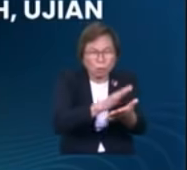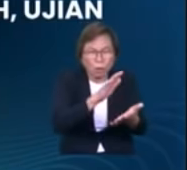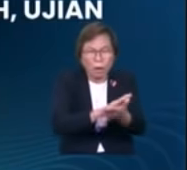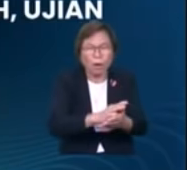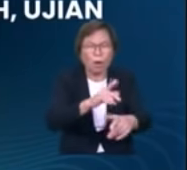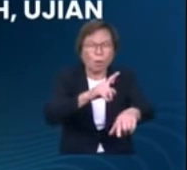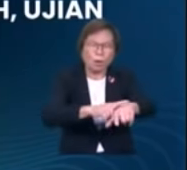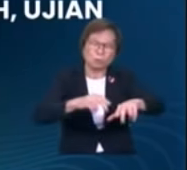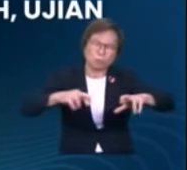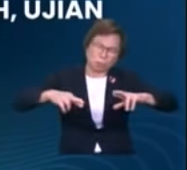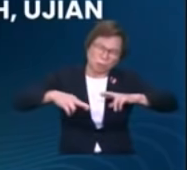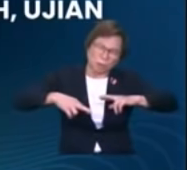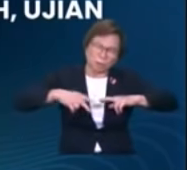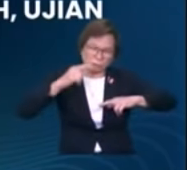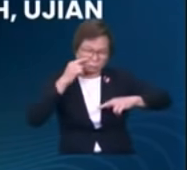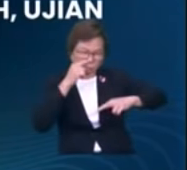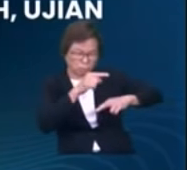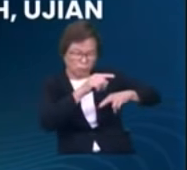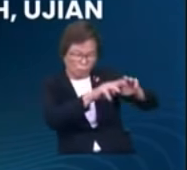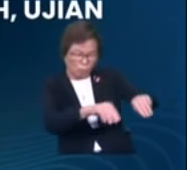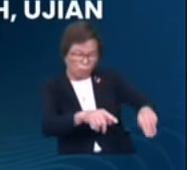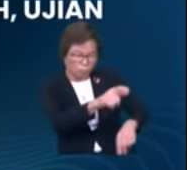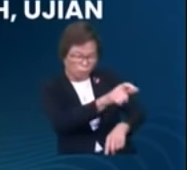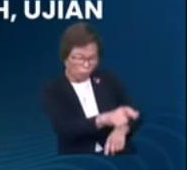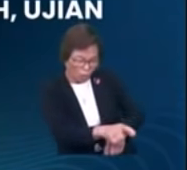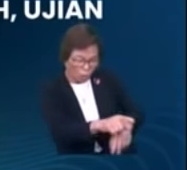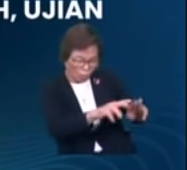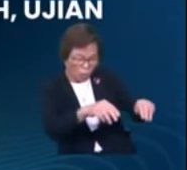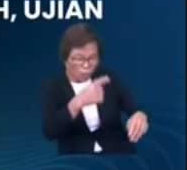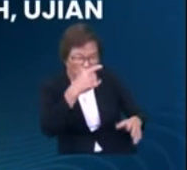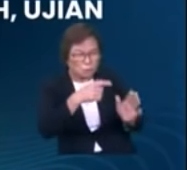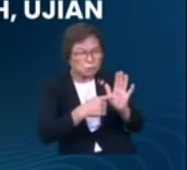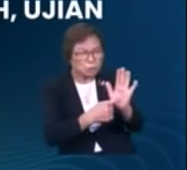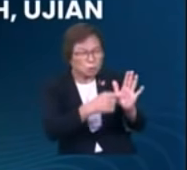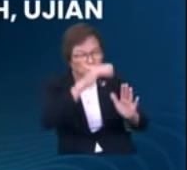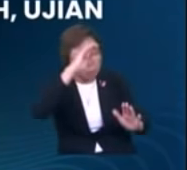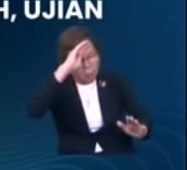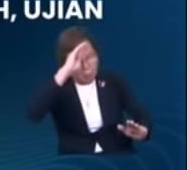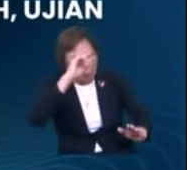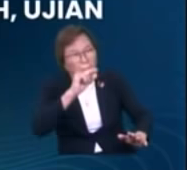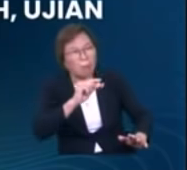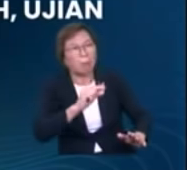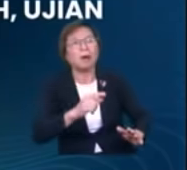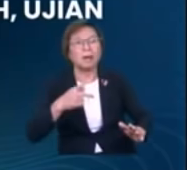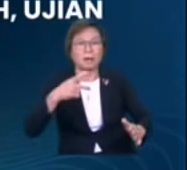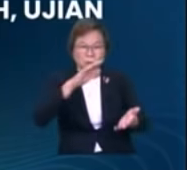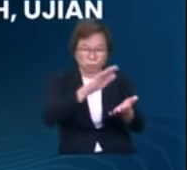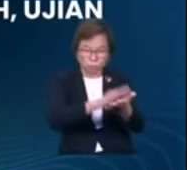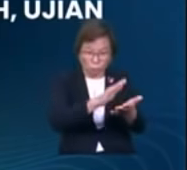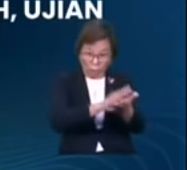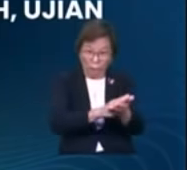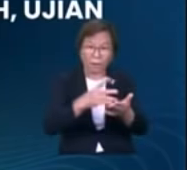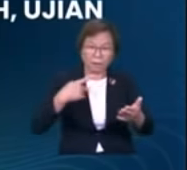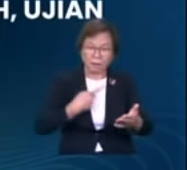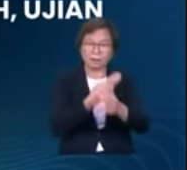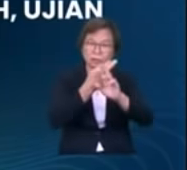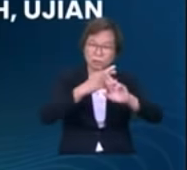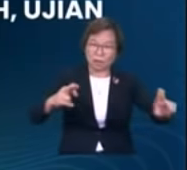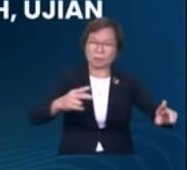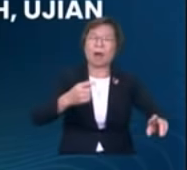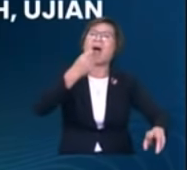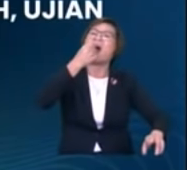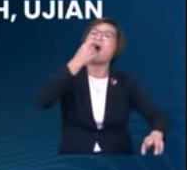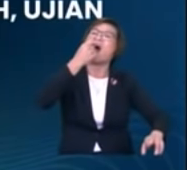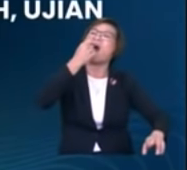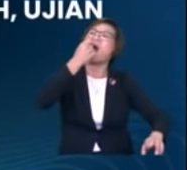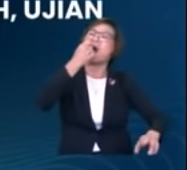mungkin waktu rehat nampaknya mode ini menunjukkan gejala tertentu make di sekolah kita akan sediakan selimut